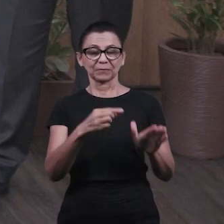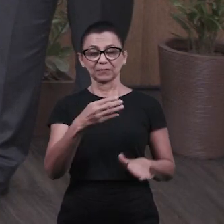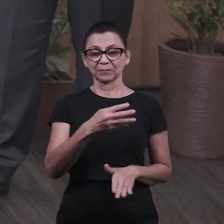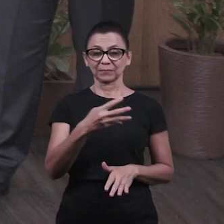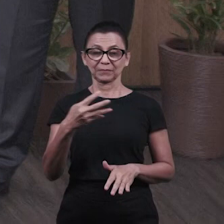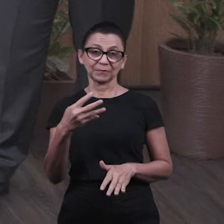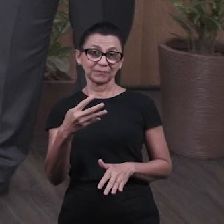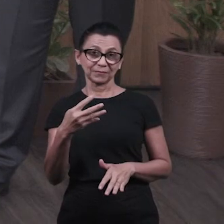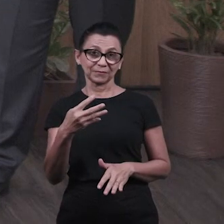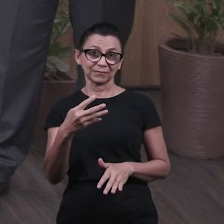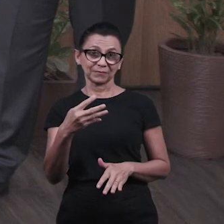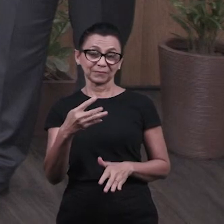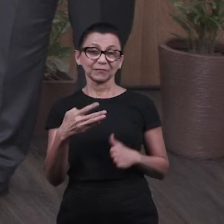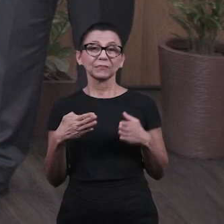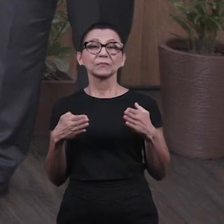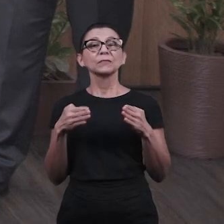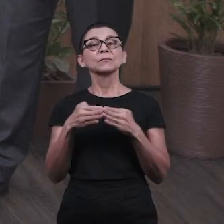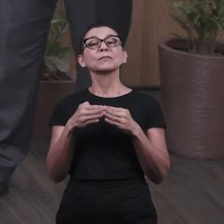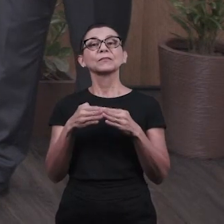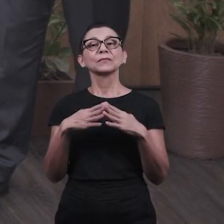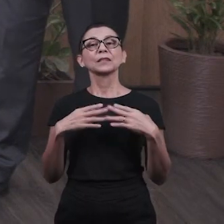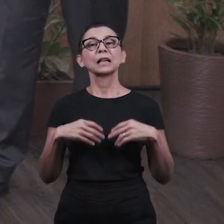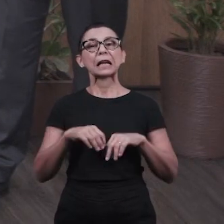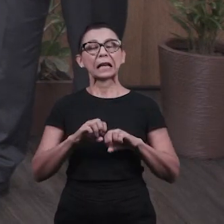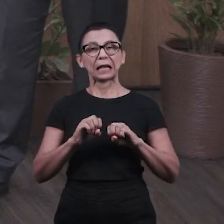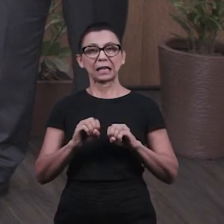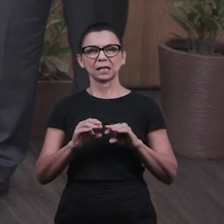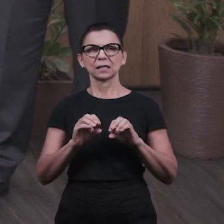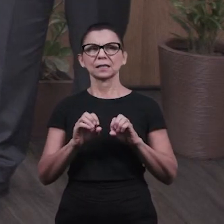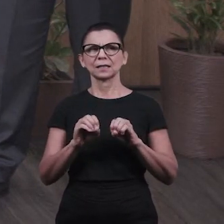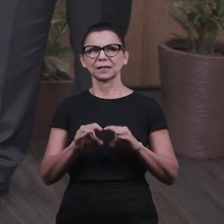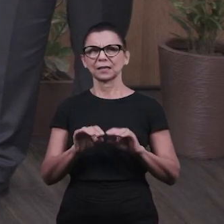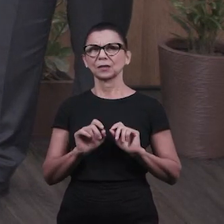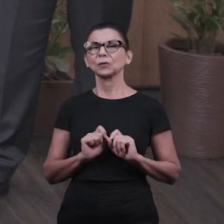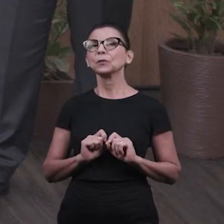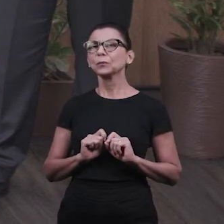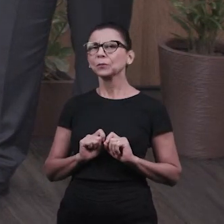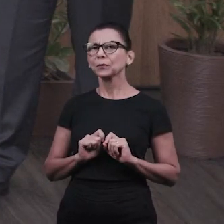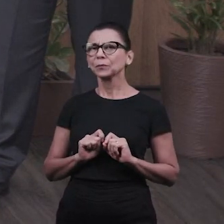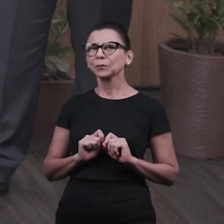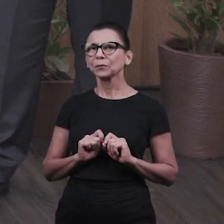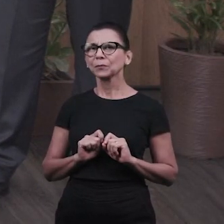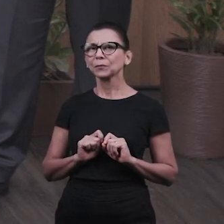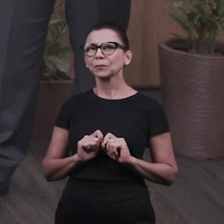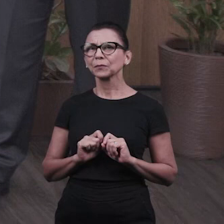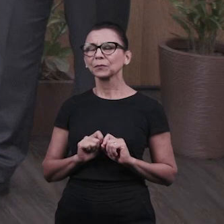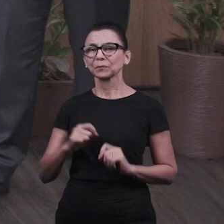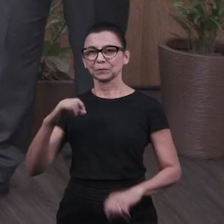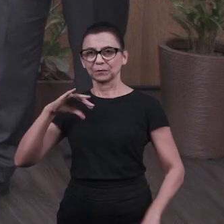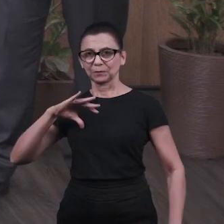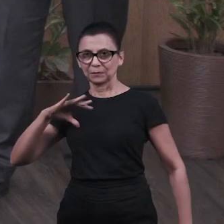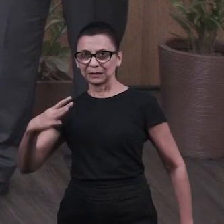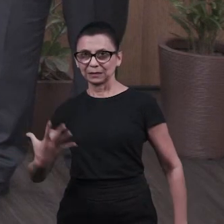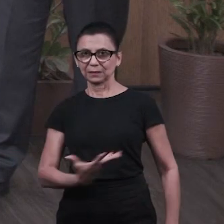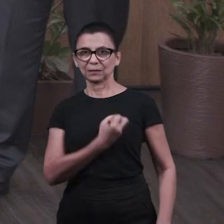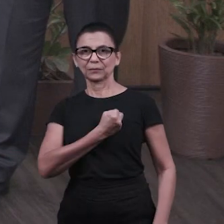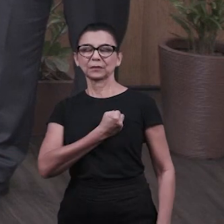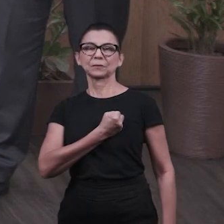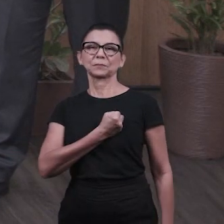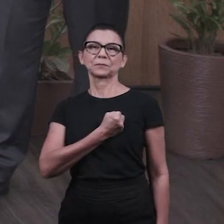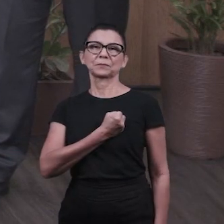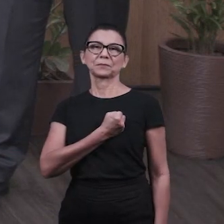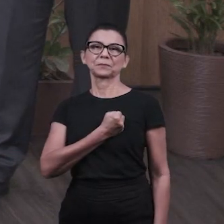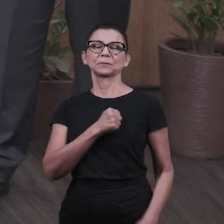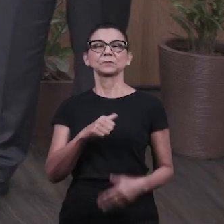une mise en évidence sur l'enseignement que cette parabole apporte sur le salut.